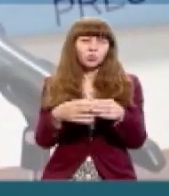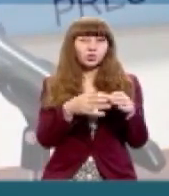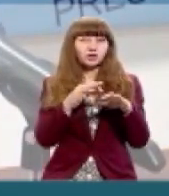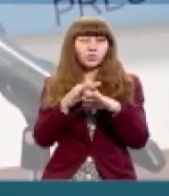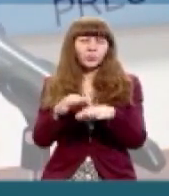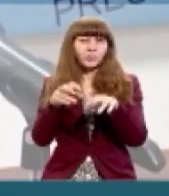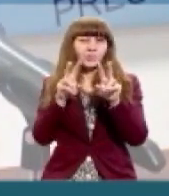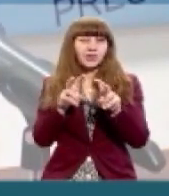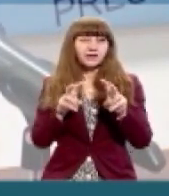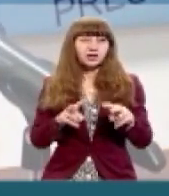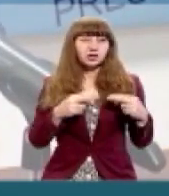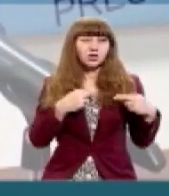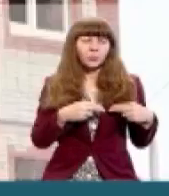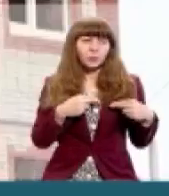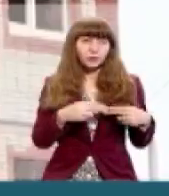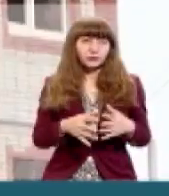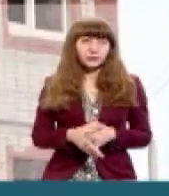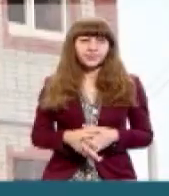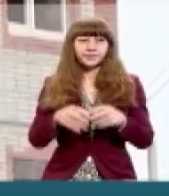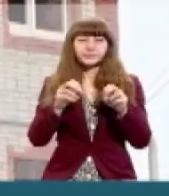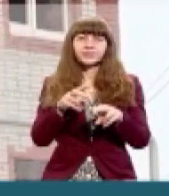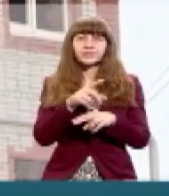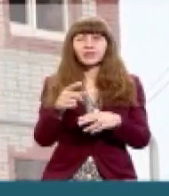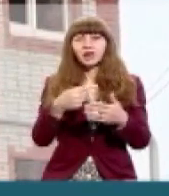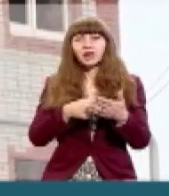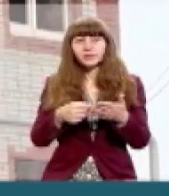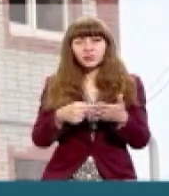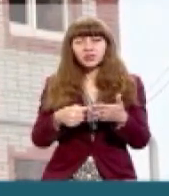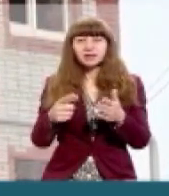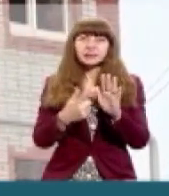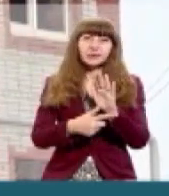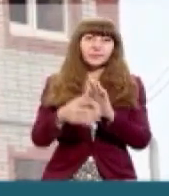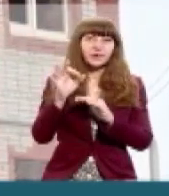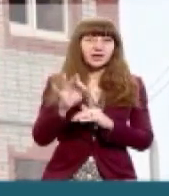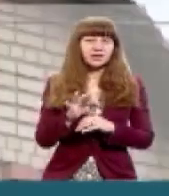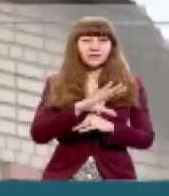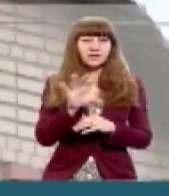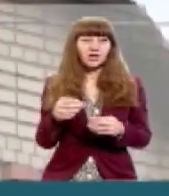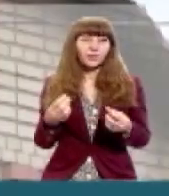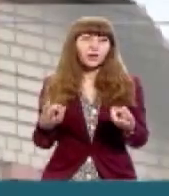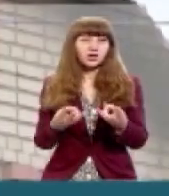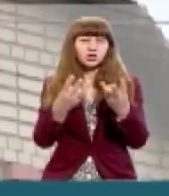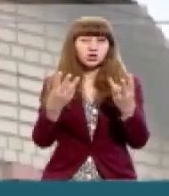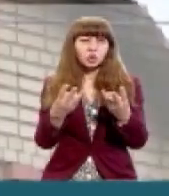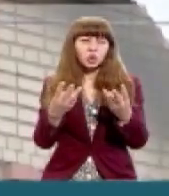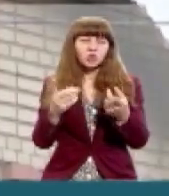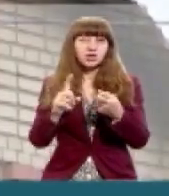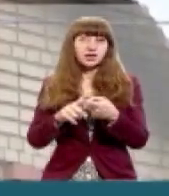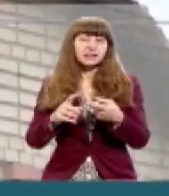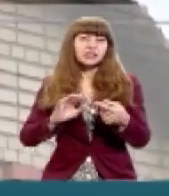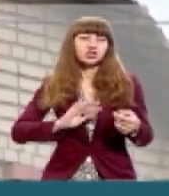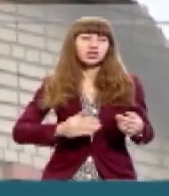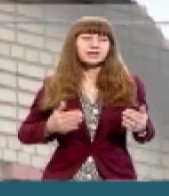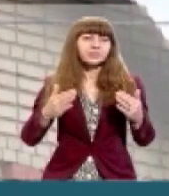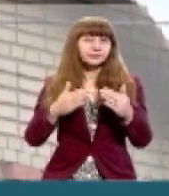проводят мониторинговые мероприятия. Специалисты ДЧС отмечают, что 70% всех пожаров приходится на жилой сектор.